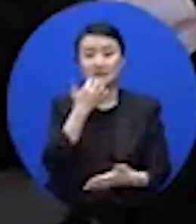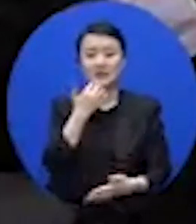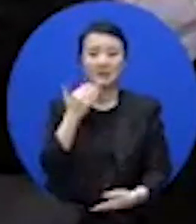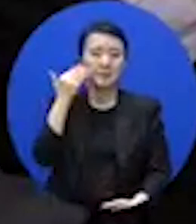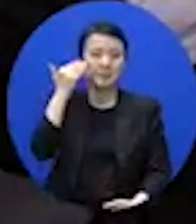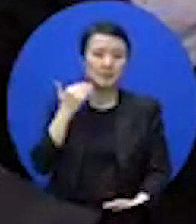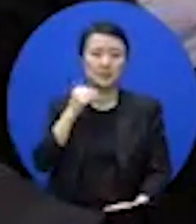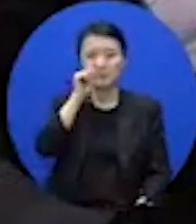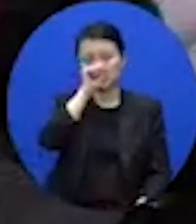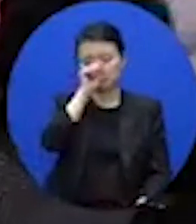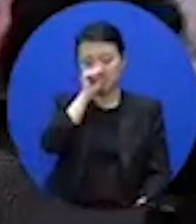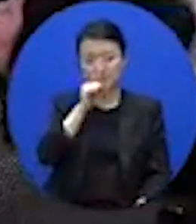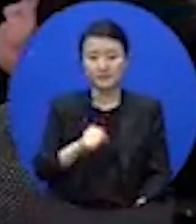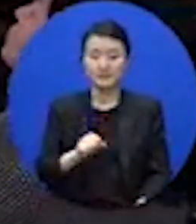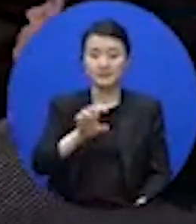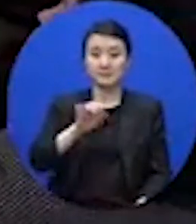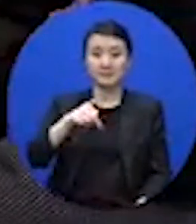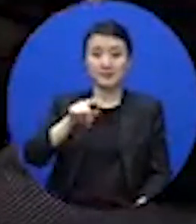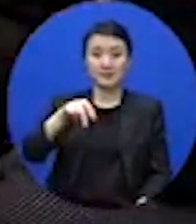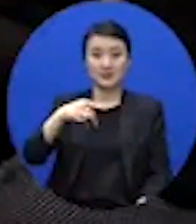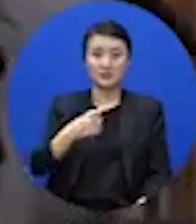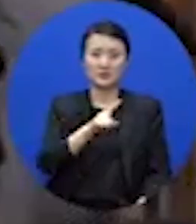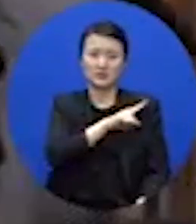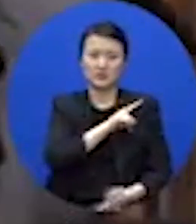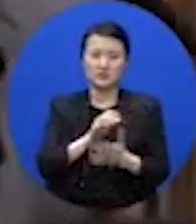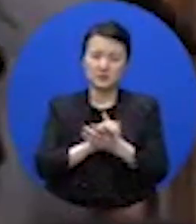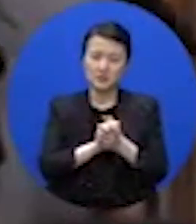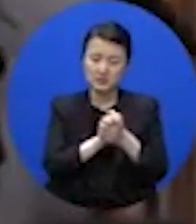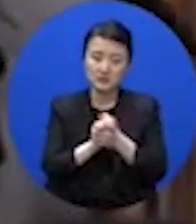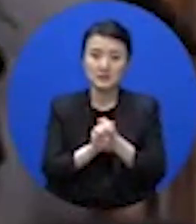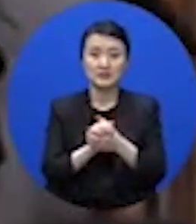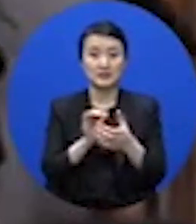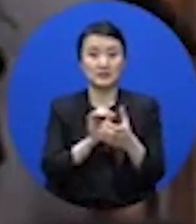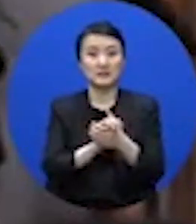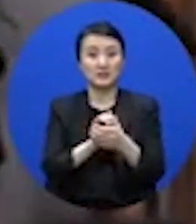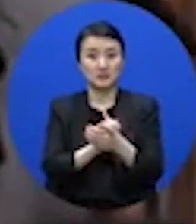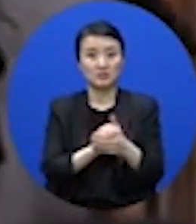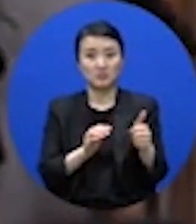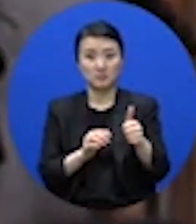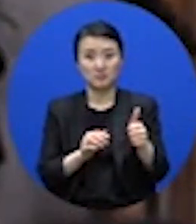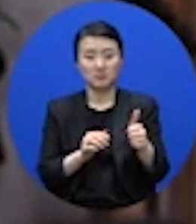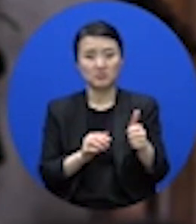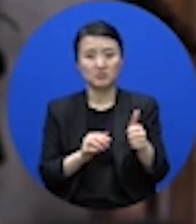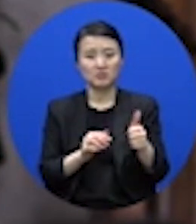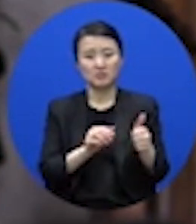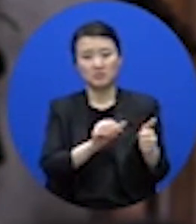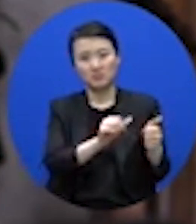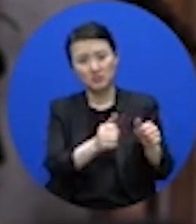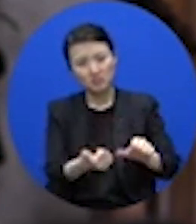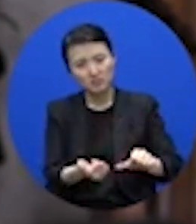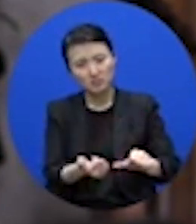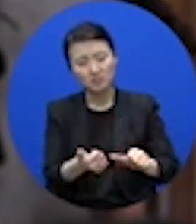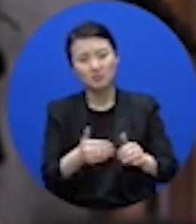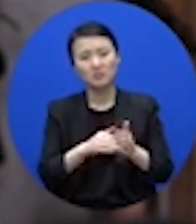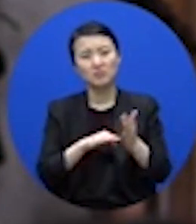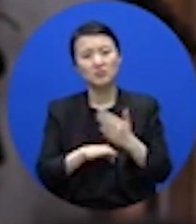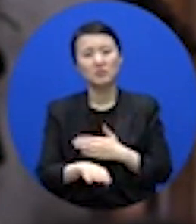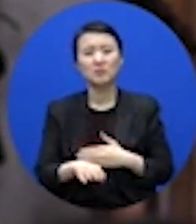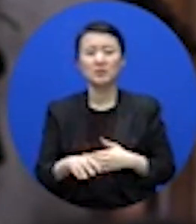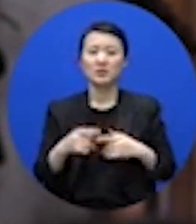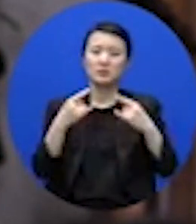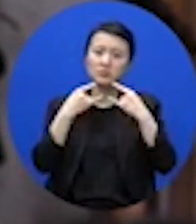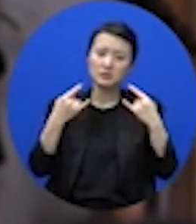그래서 이 피카소가 제일 친한 그 친구의 죽음을 직면하고 참 파리